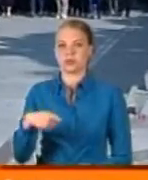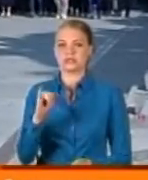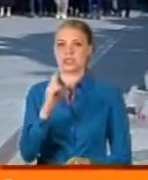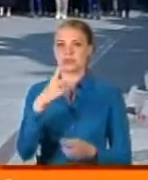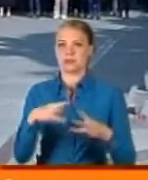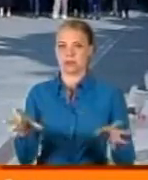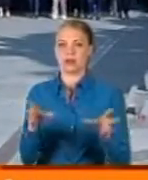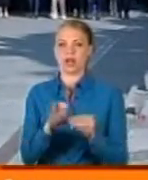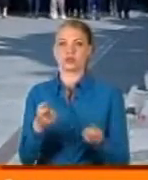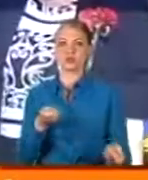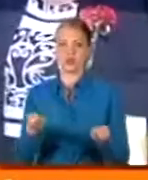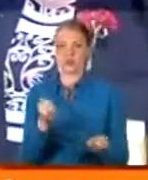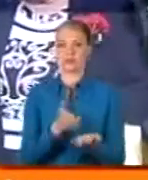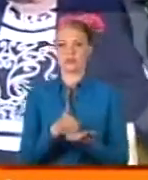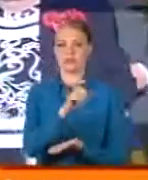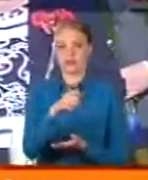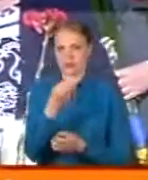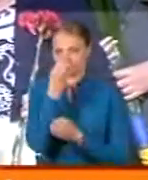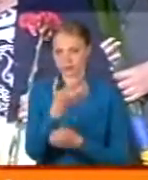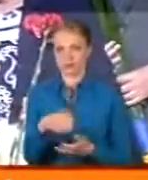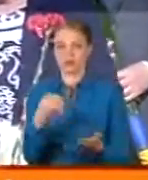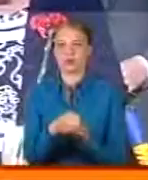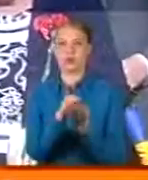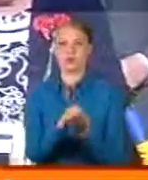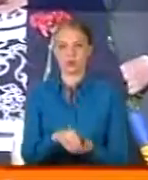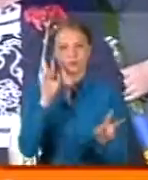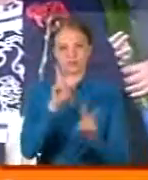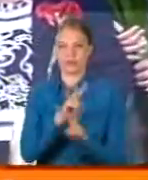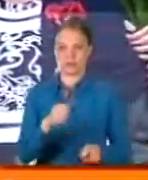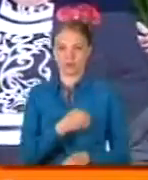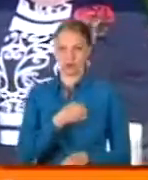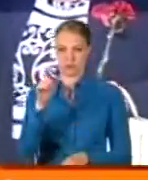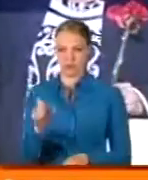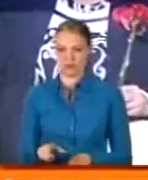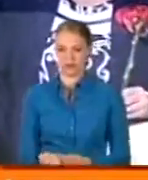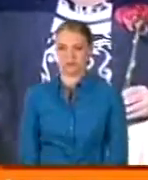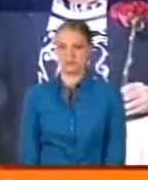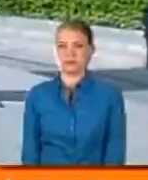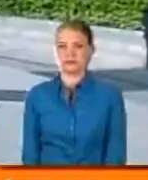прем'єр разом з урядовцями і ветеранами поклали квіти до могили невідомого солдата.